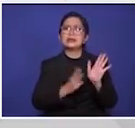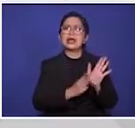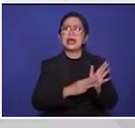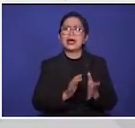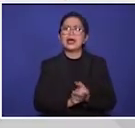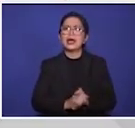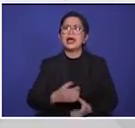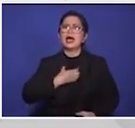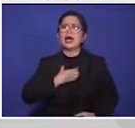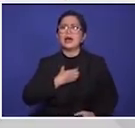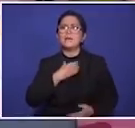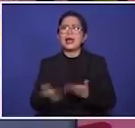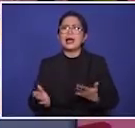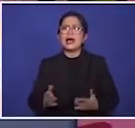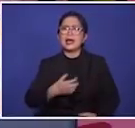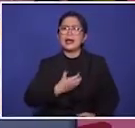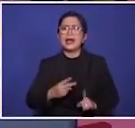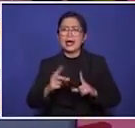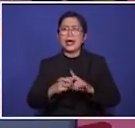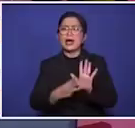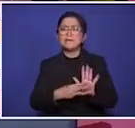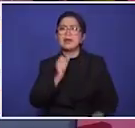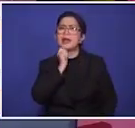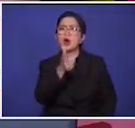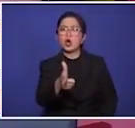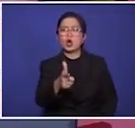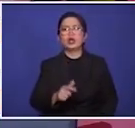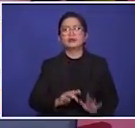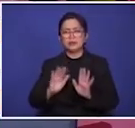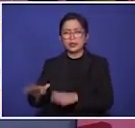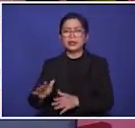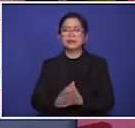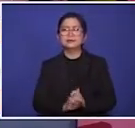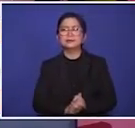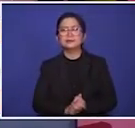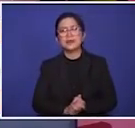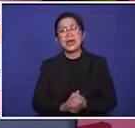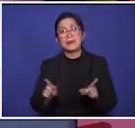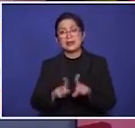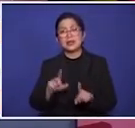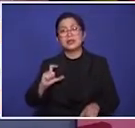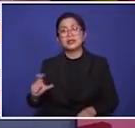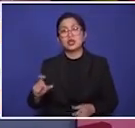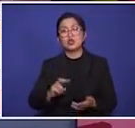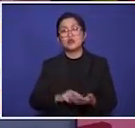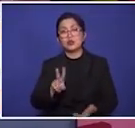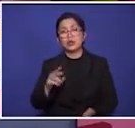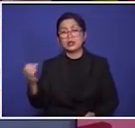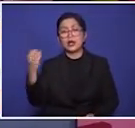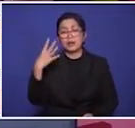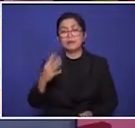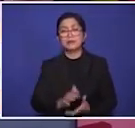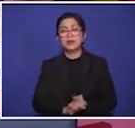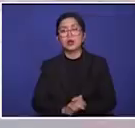tersebut waktunya habis silakan paslon 2 menanggapi tanggapan paslon 01 waktunya